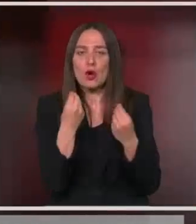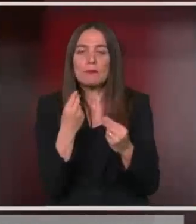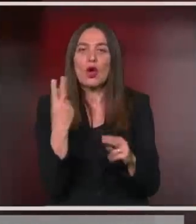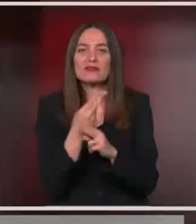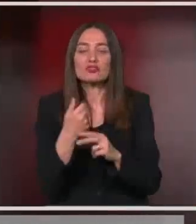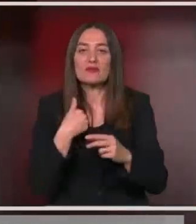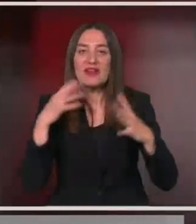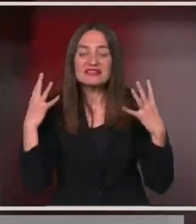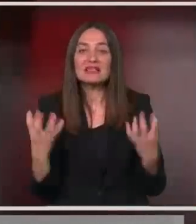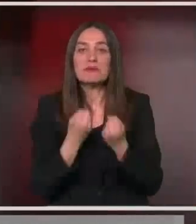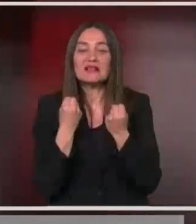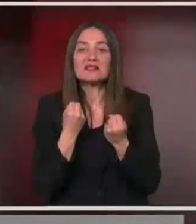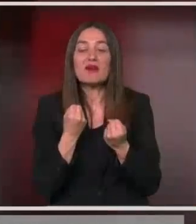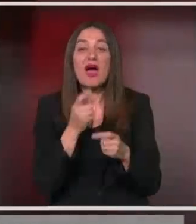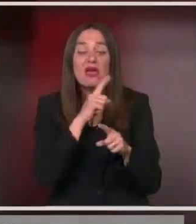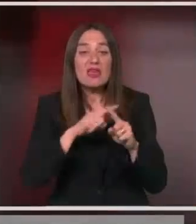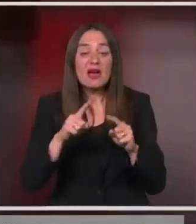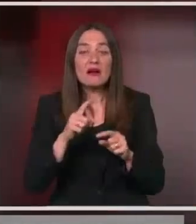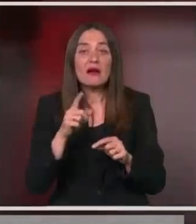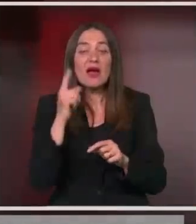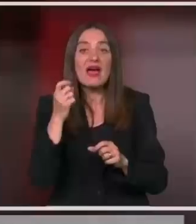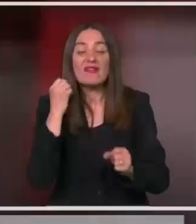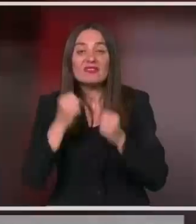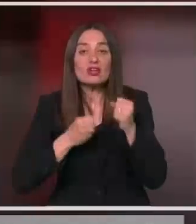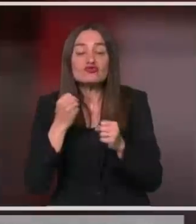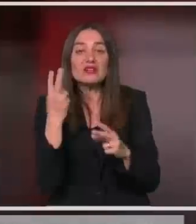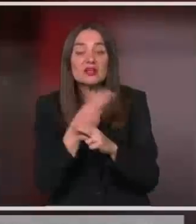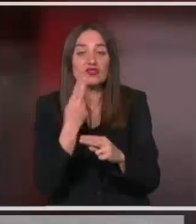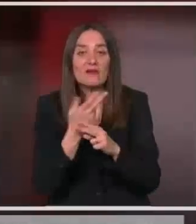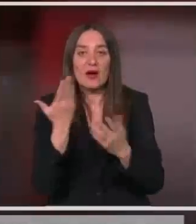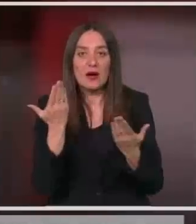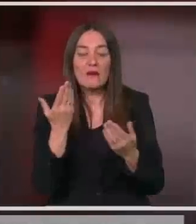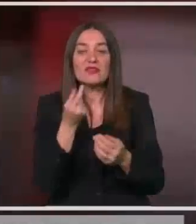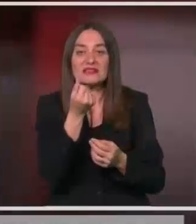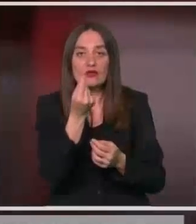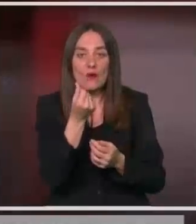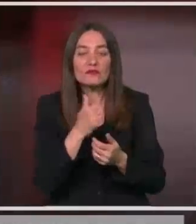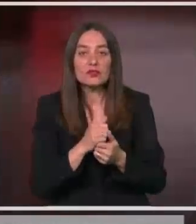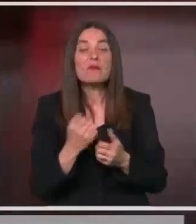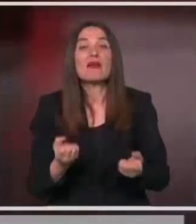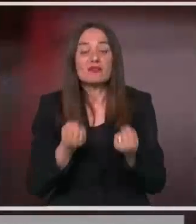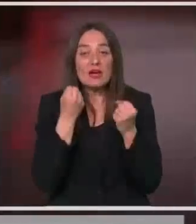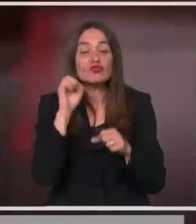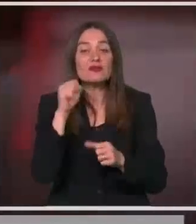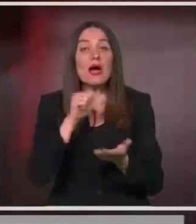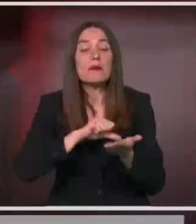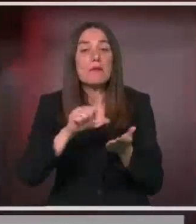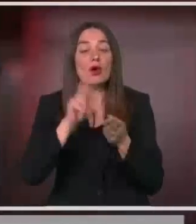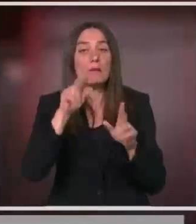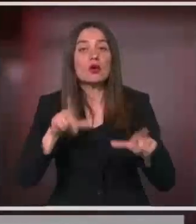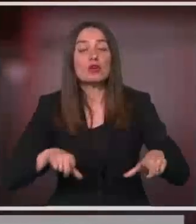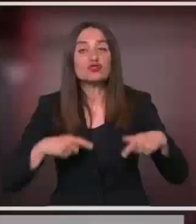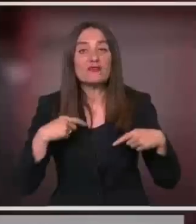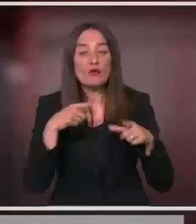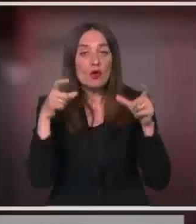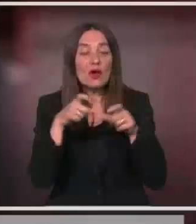je spasila, jer da ne utrči država, kako se to kaže žargonski, sa novcem, teško da bi i banke preživela ovu